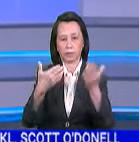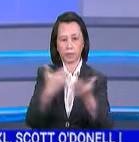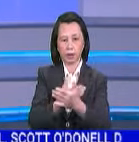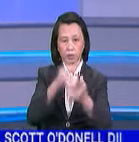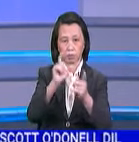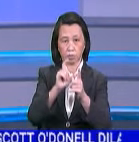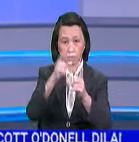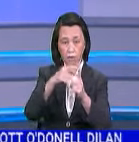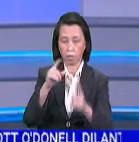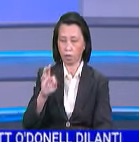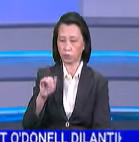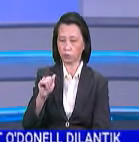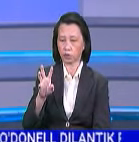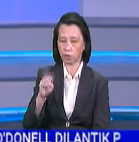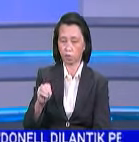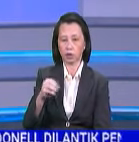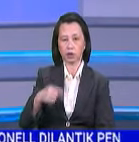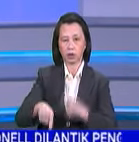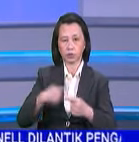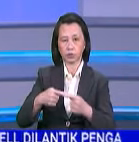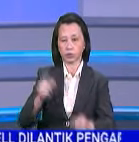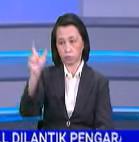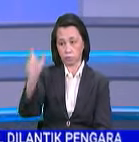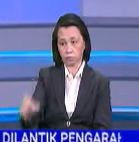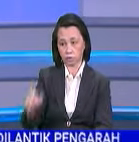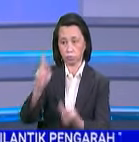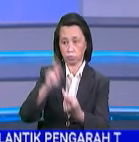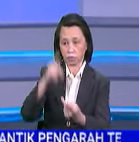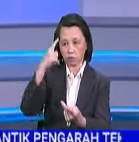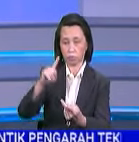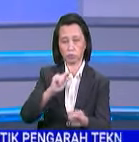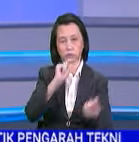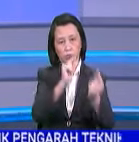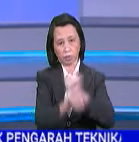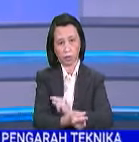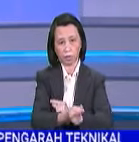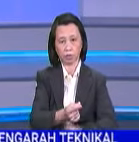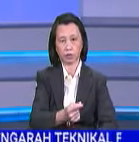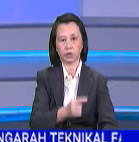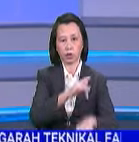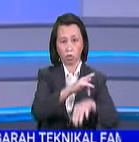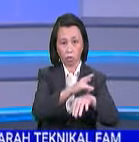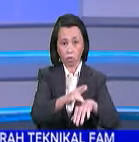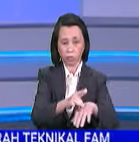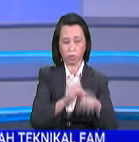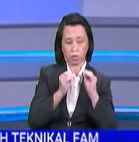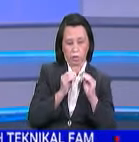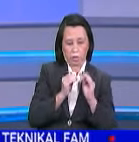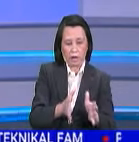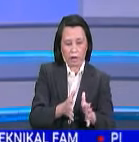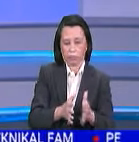Malaysia FAM, Scott O'Donnell, mengenai calon yang sesuai untuk menggantikan kekosongan yang ditinggalkan Tan Cheng Ho itu.